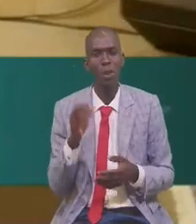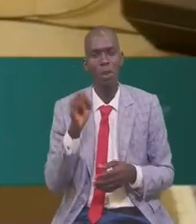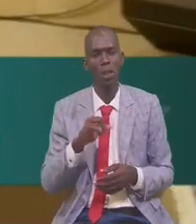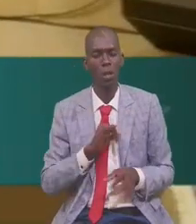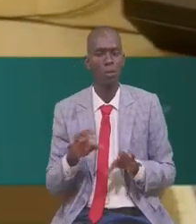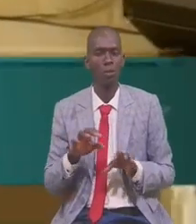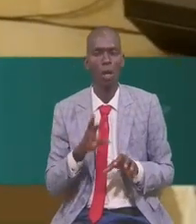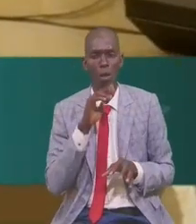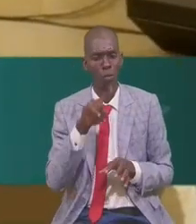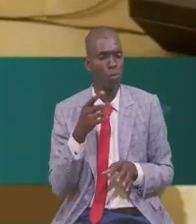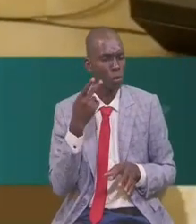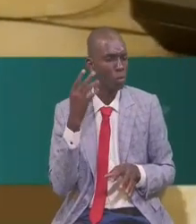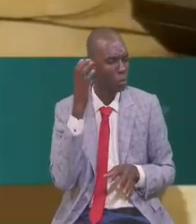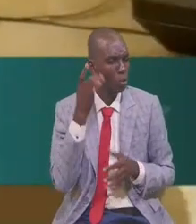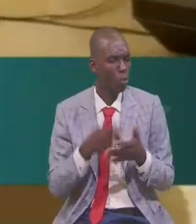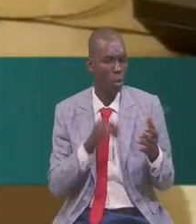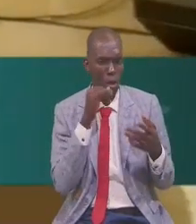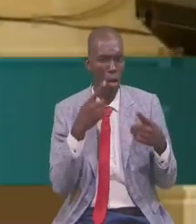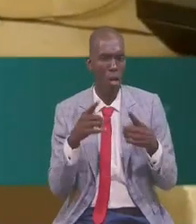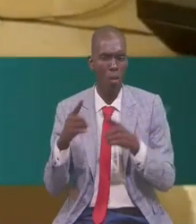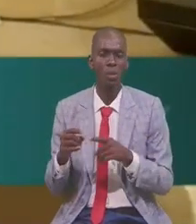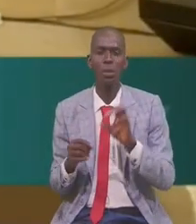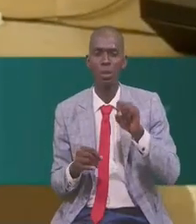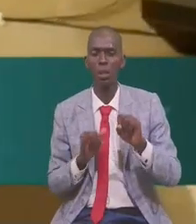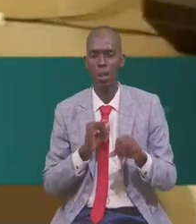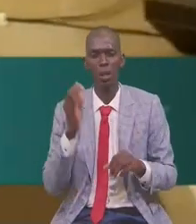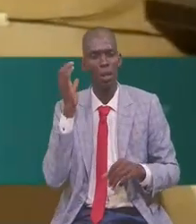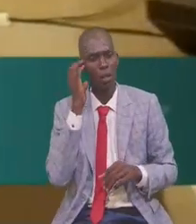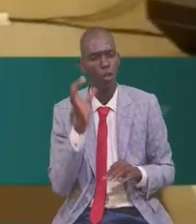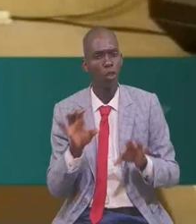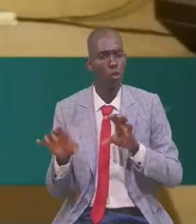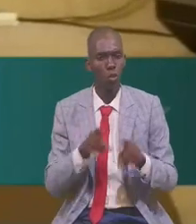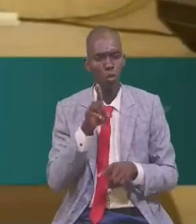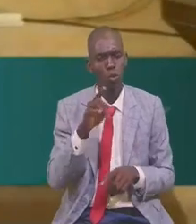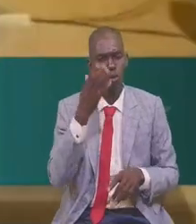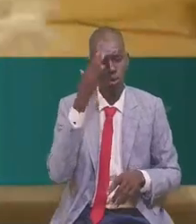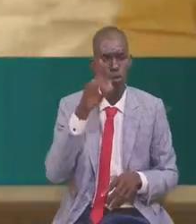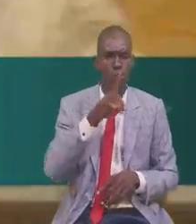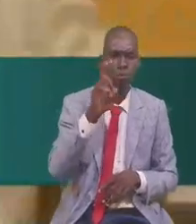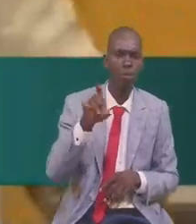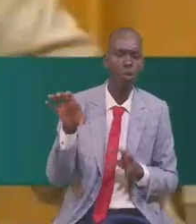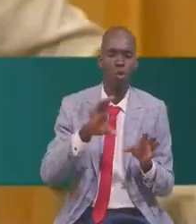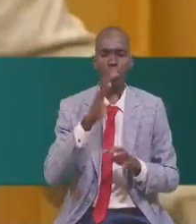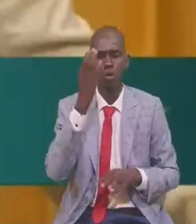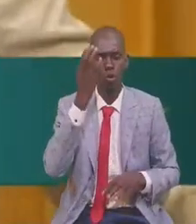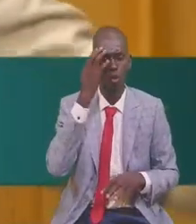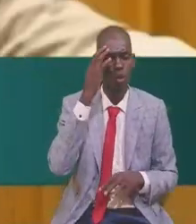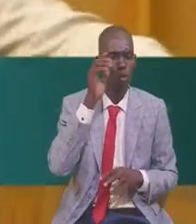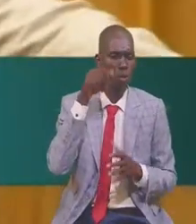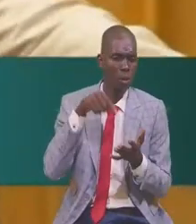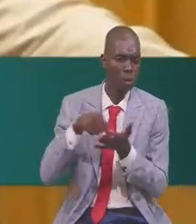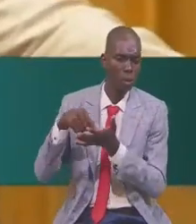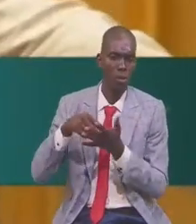tu entends ce qui se passe? Oui, j'entends. Est-ce que tu sais? Est-ce que tu sais? Est-ce que tu sais ceci? Oui, je